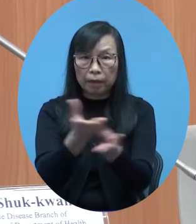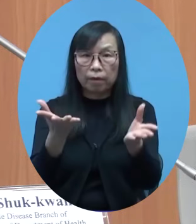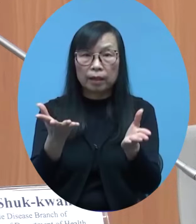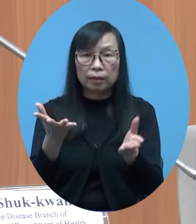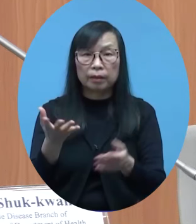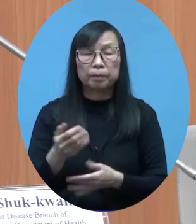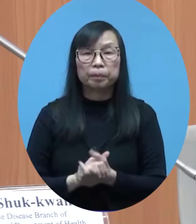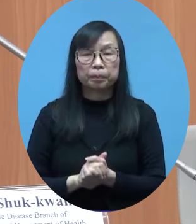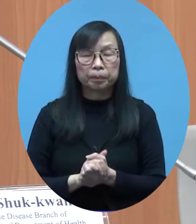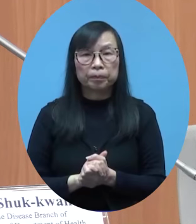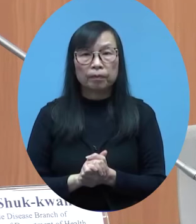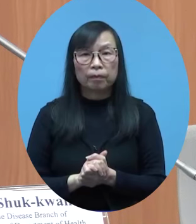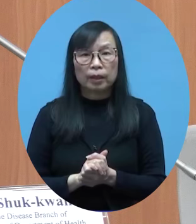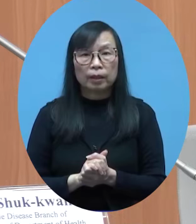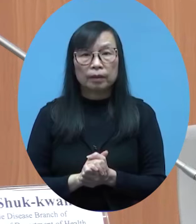嗎？